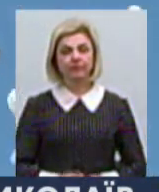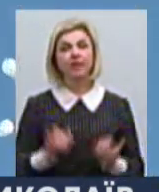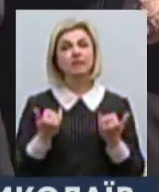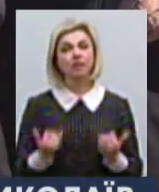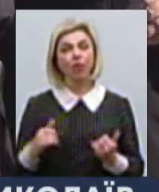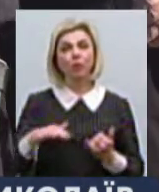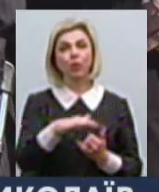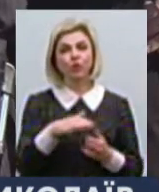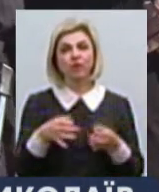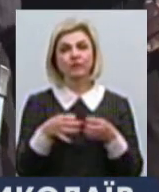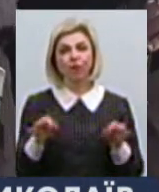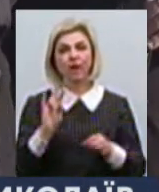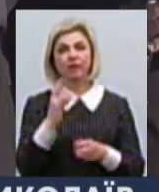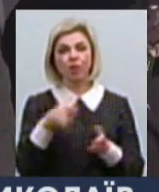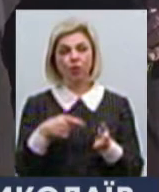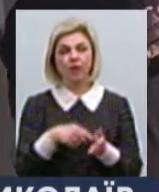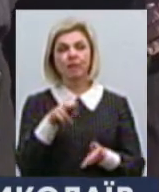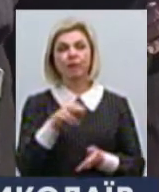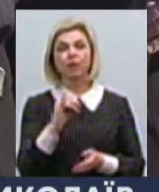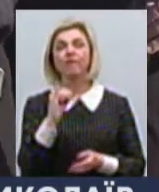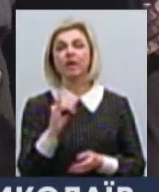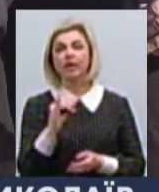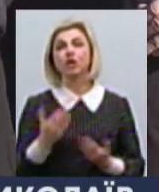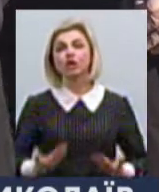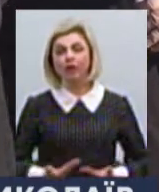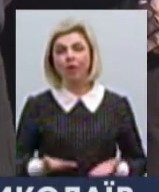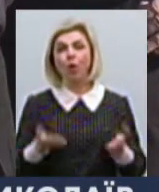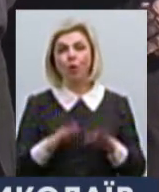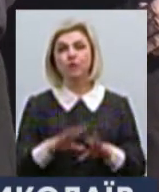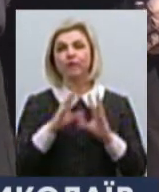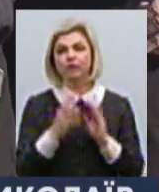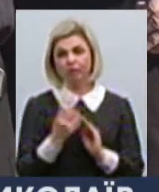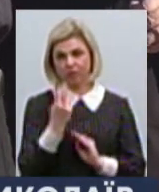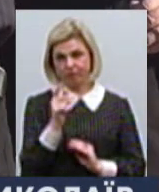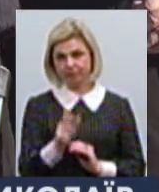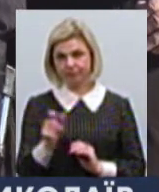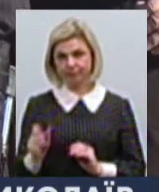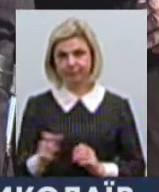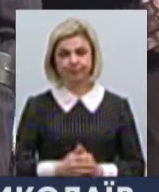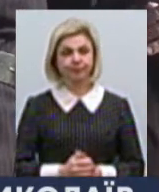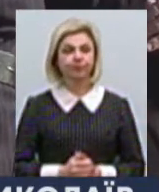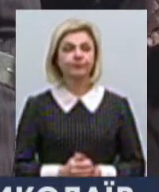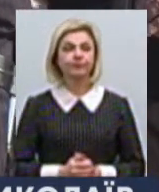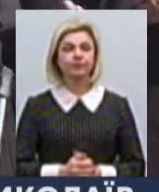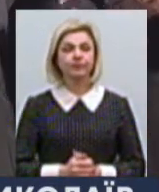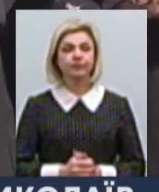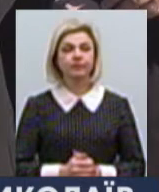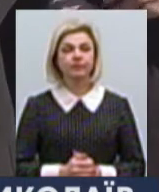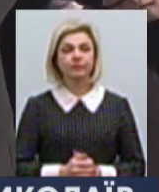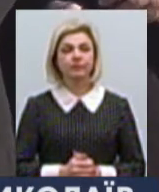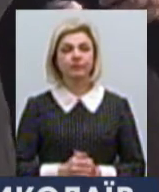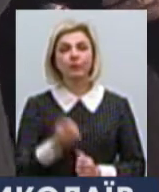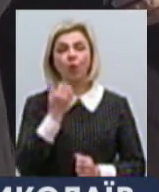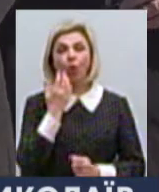Сьогодні на площі визволитель Миколаєва Дмитро Іванець. В живих їх залишилось всього двоє. Тоді наступали